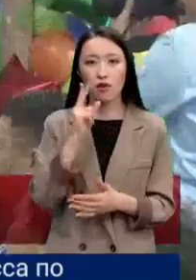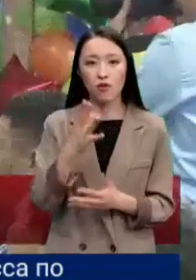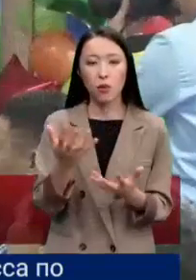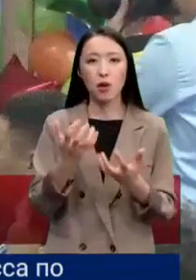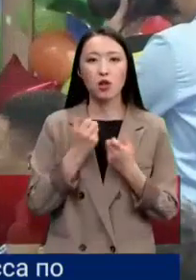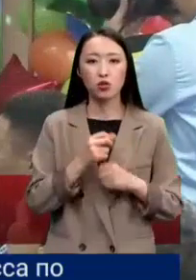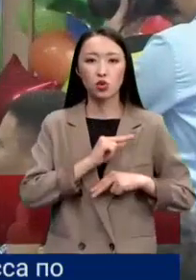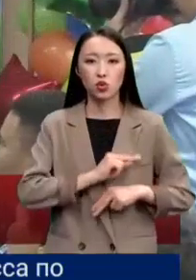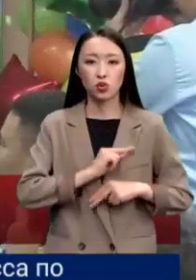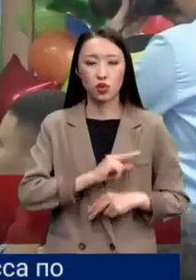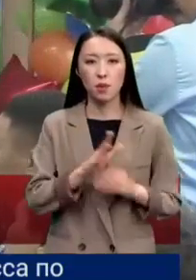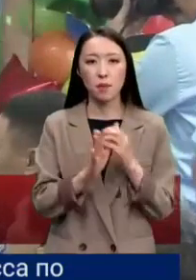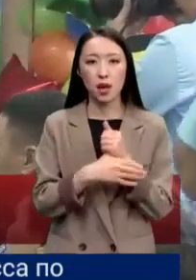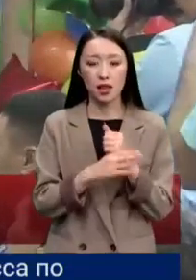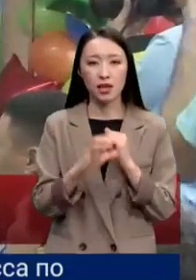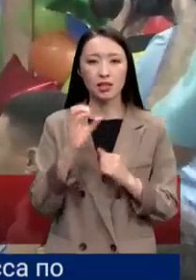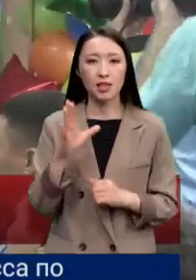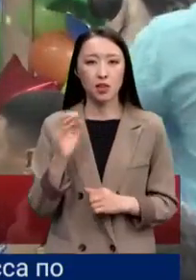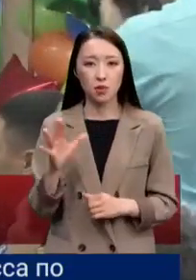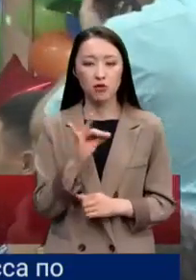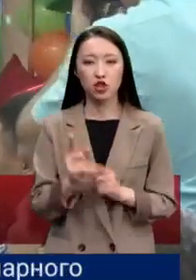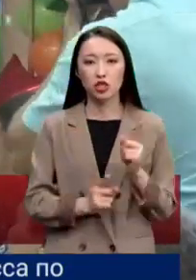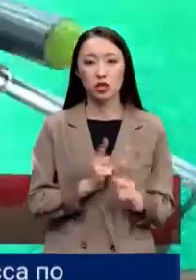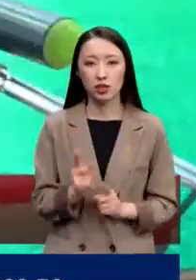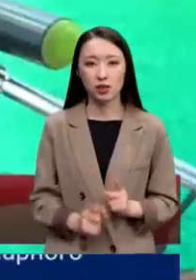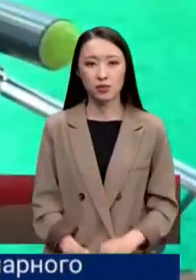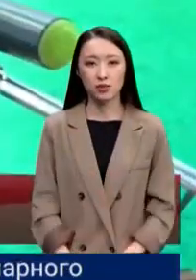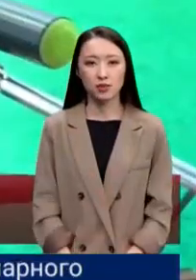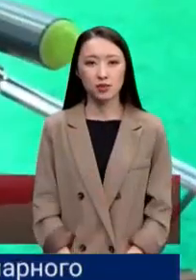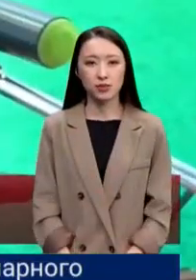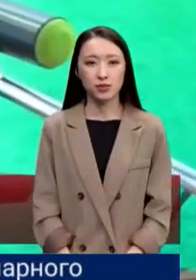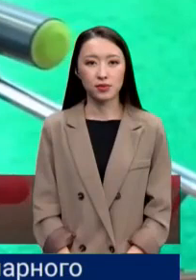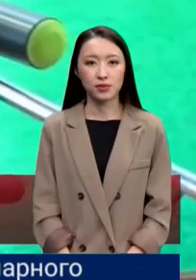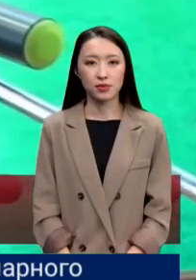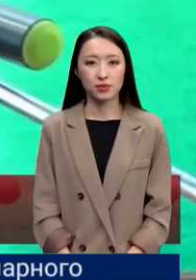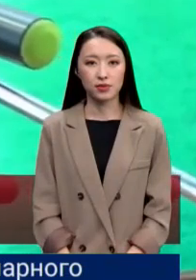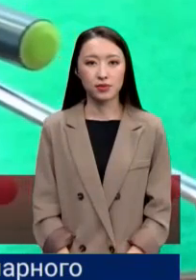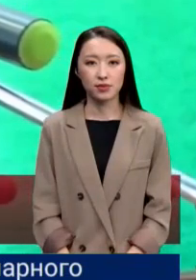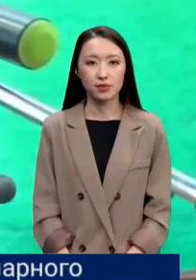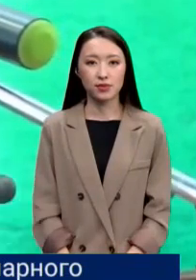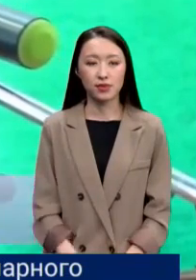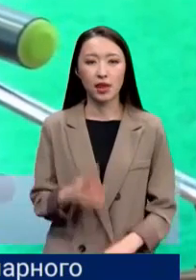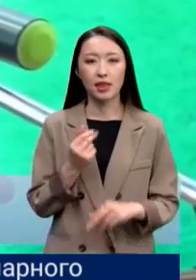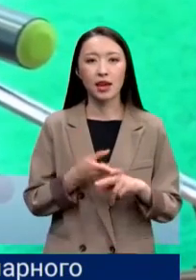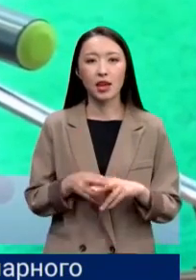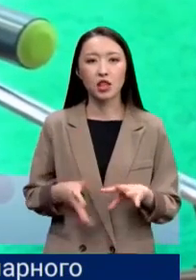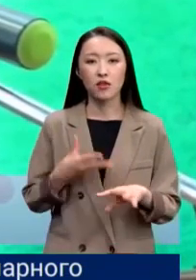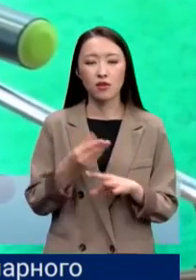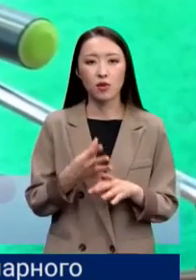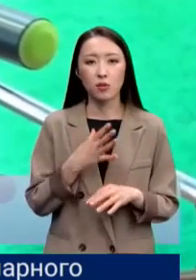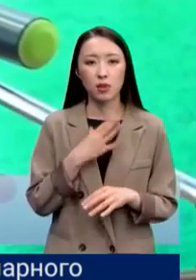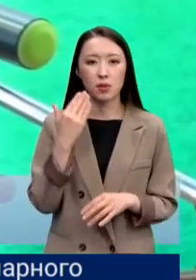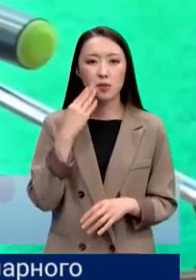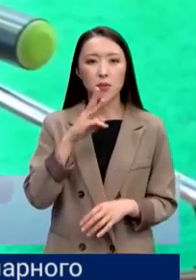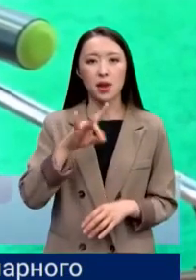также получили трудящиеся в Балхаше, Сатпаеве и Жасказгане. На это было выделено порядка 1 миллиард